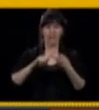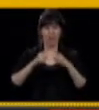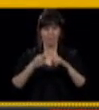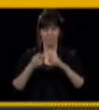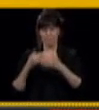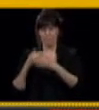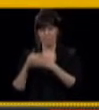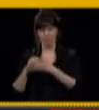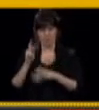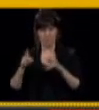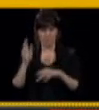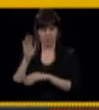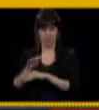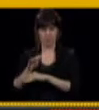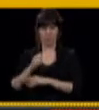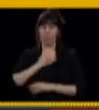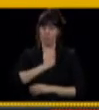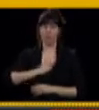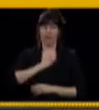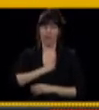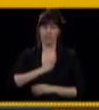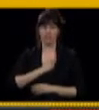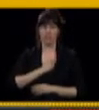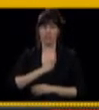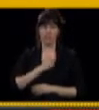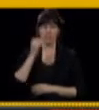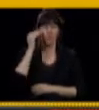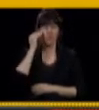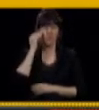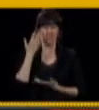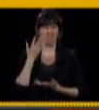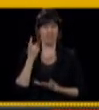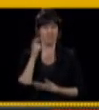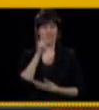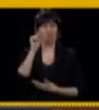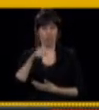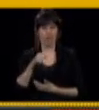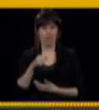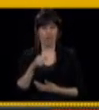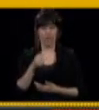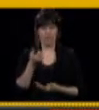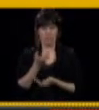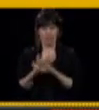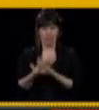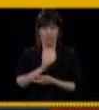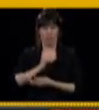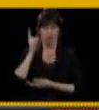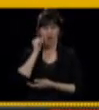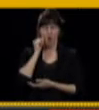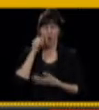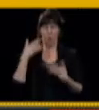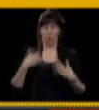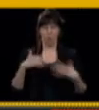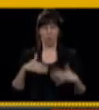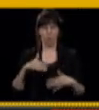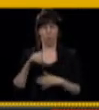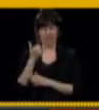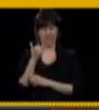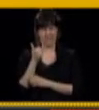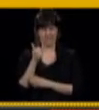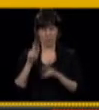je sais que c'est dur moi même quand je l'aï appris ce matin dix décès juste dans une journée ces deux puis on